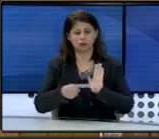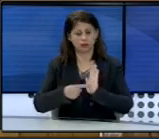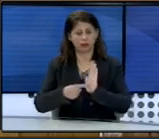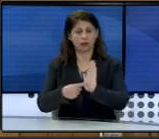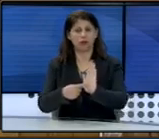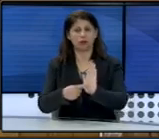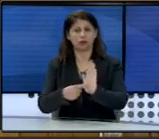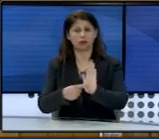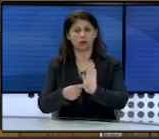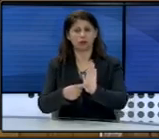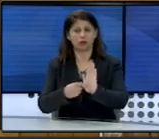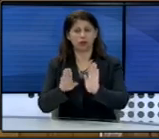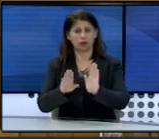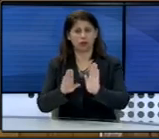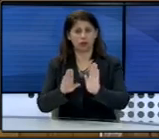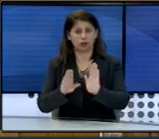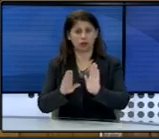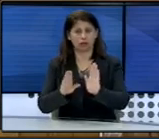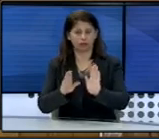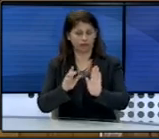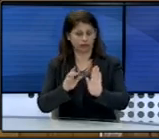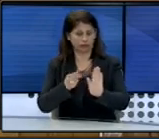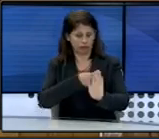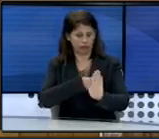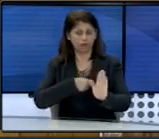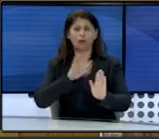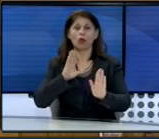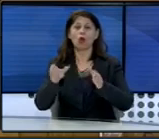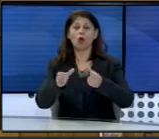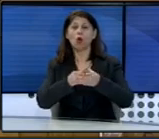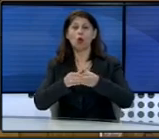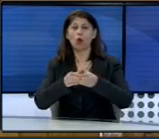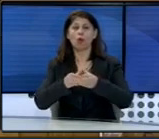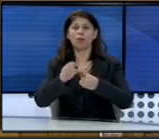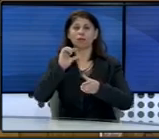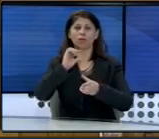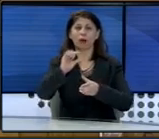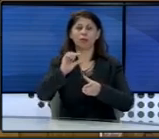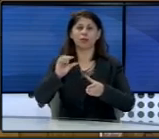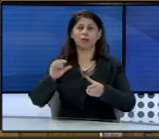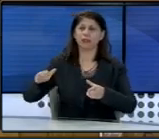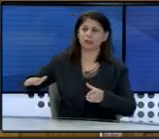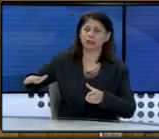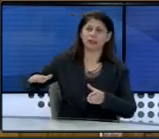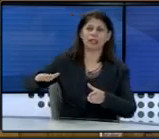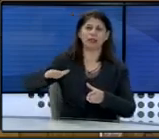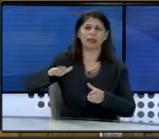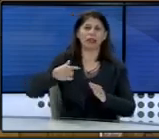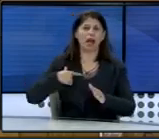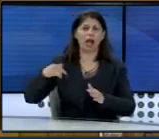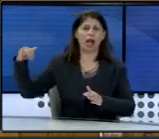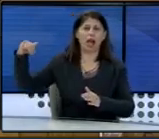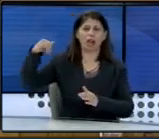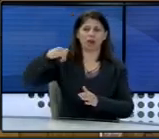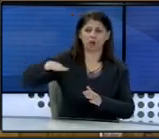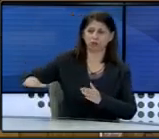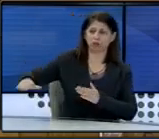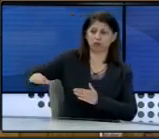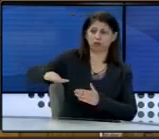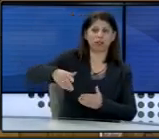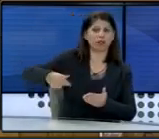παρουσιάζετε αντί για το εθνόσημο το κομματικό σας έμβλημα στα φτερά των αεροσκαφών